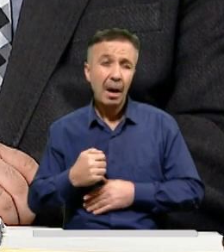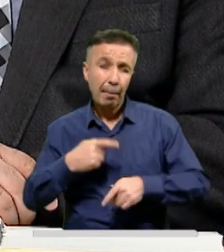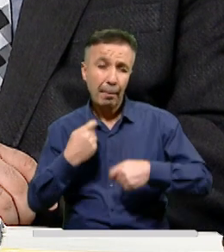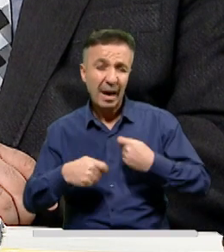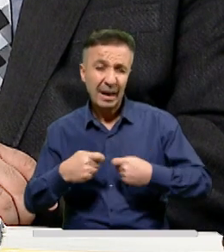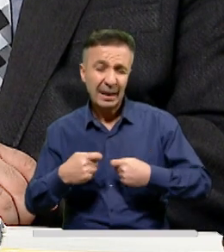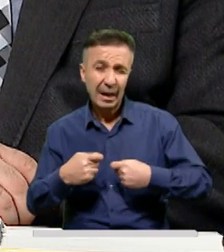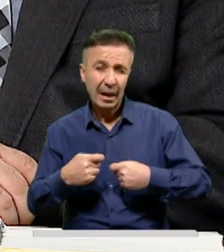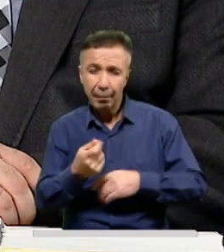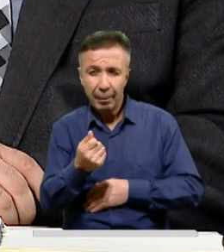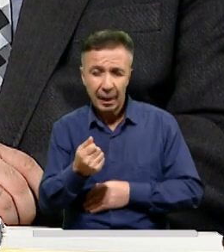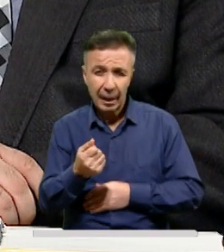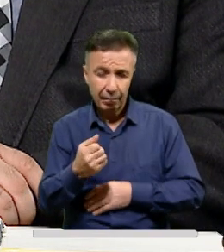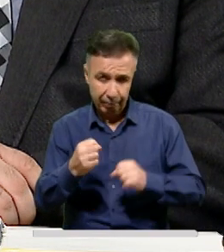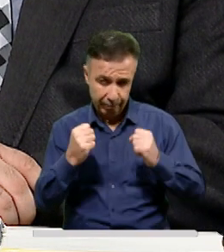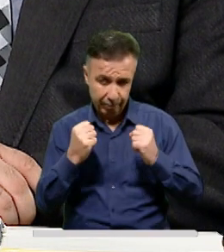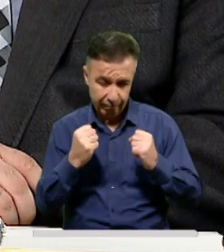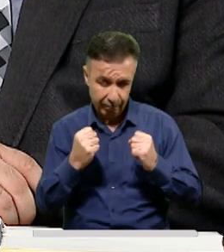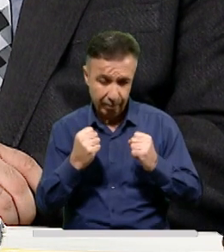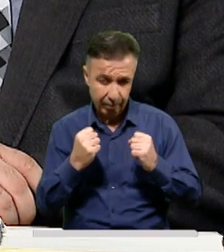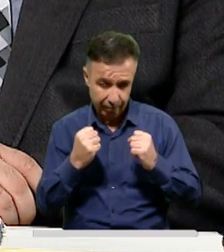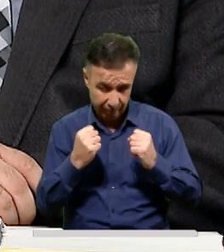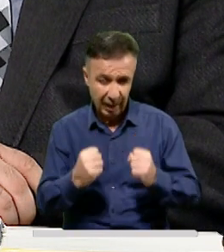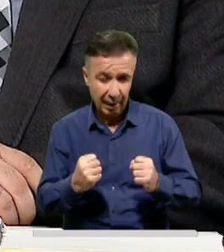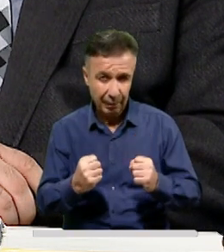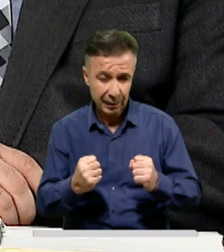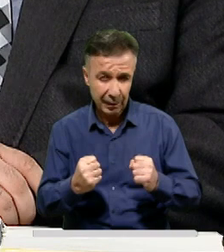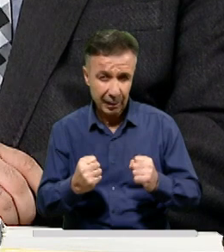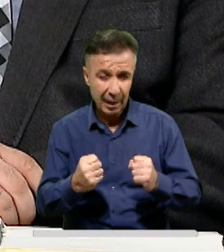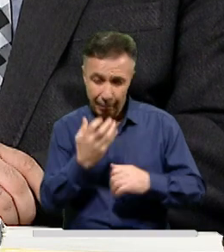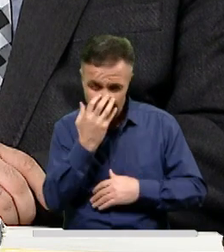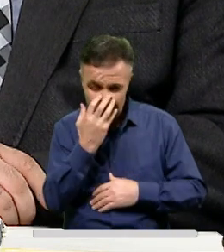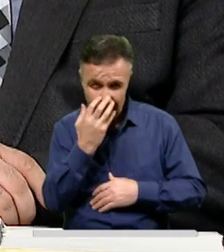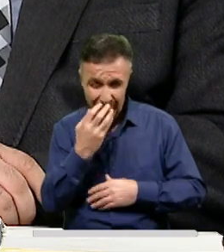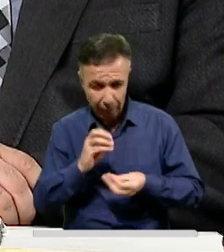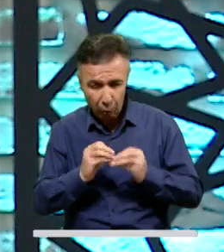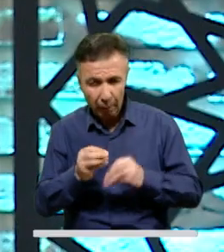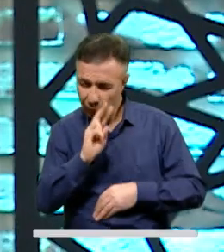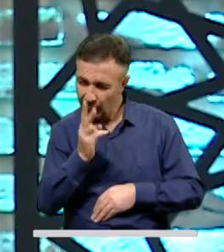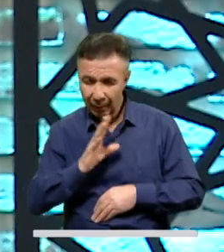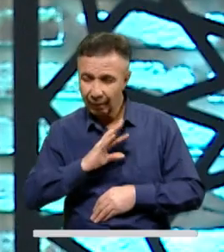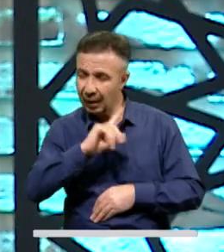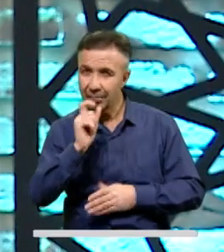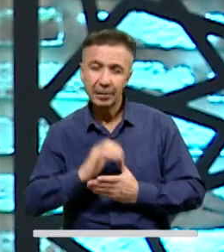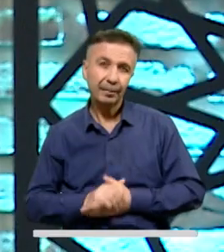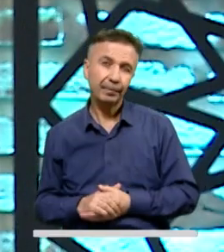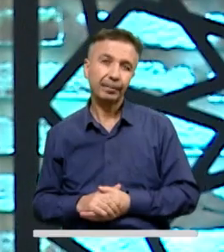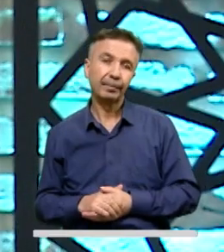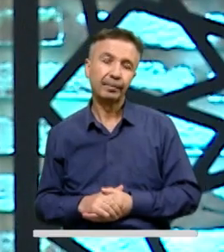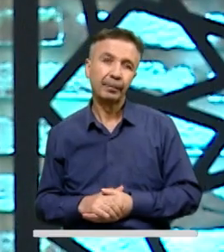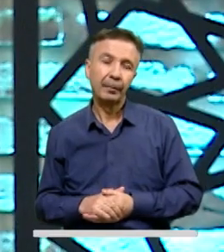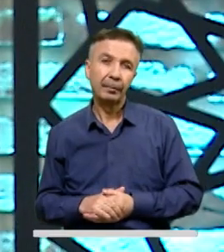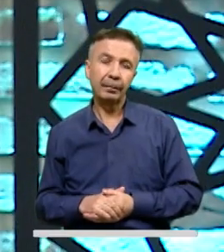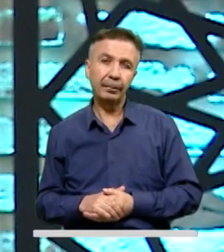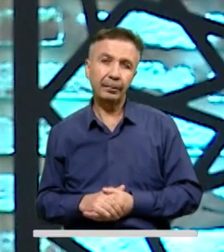Ha, bu bankada para bulundurmanın bir sakıncası var mı? Soralım Tahir Bey, bakalım ne diyecek hocam. Rabbimiz kolaylıklar ihsan etsin.